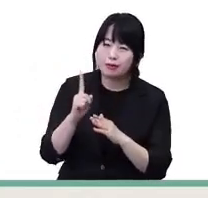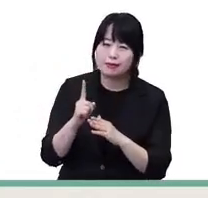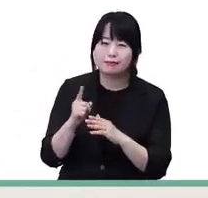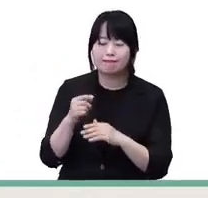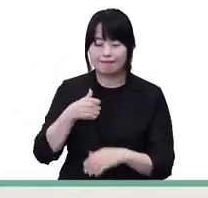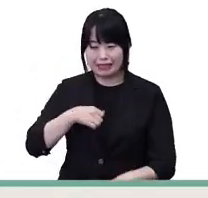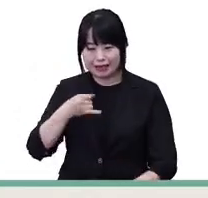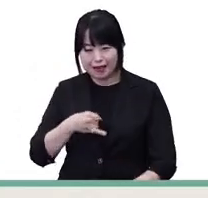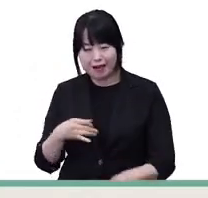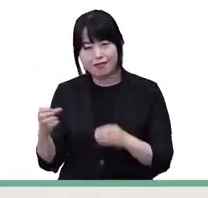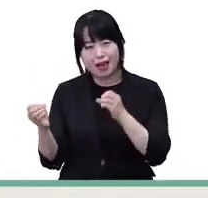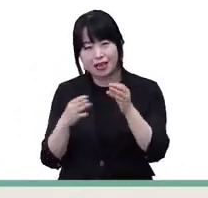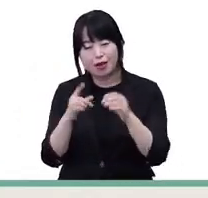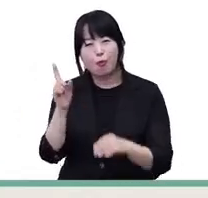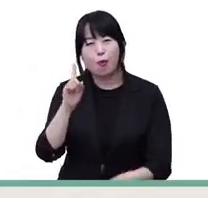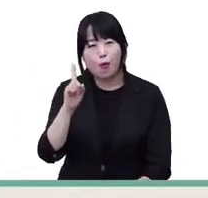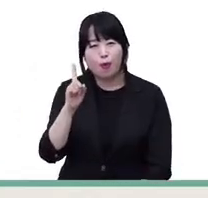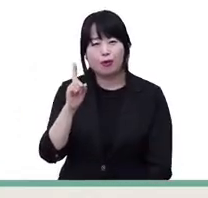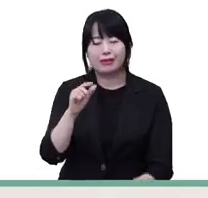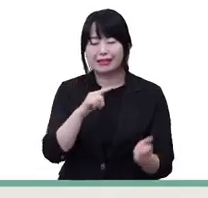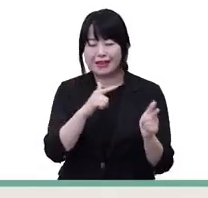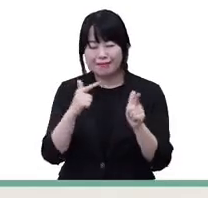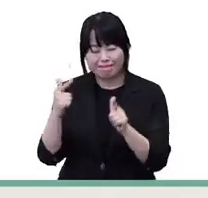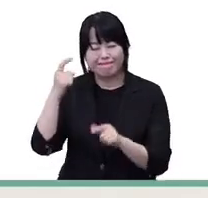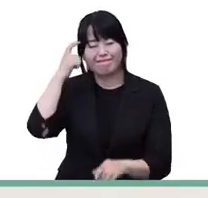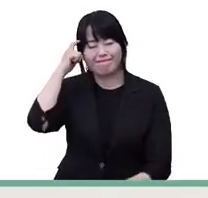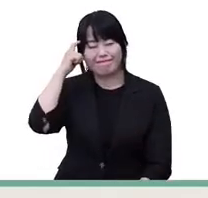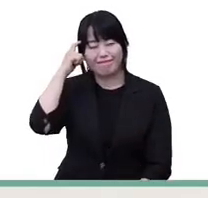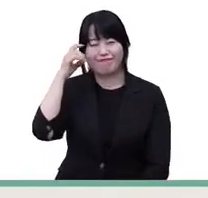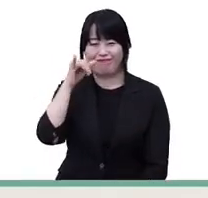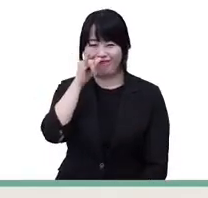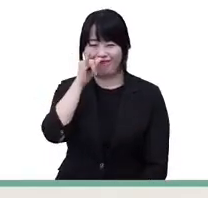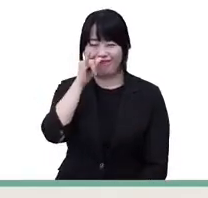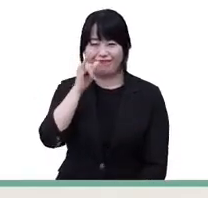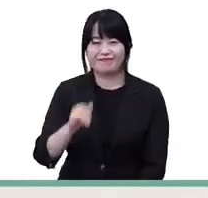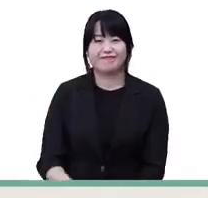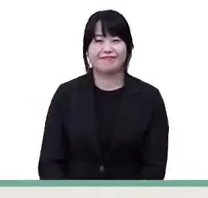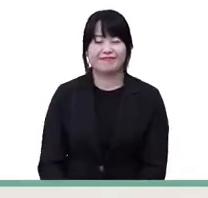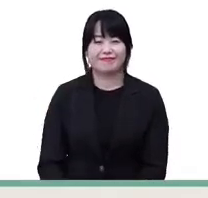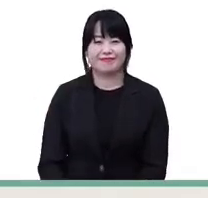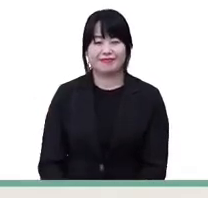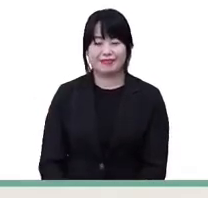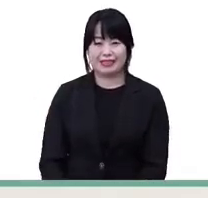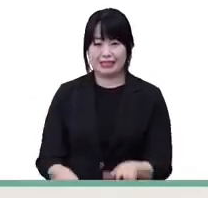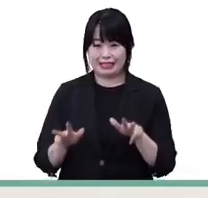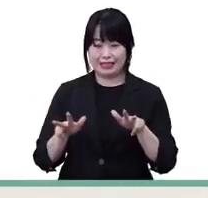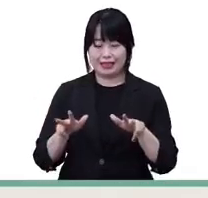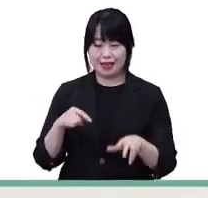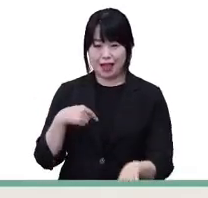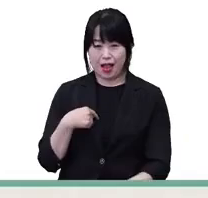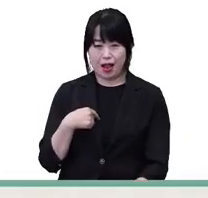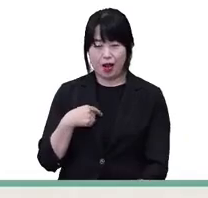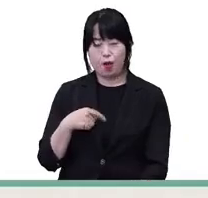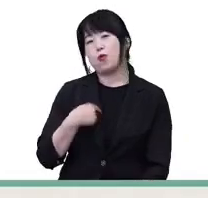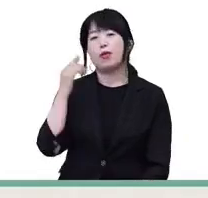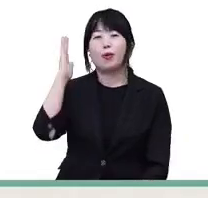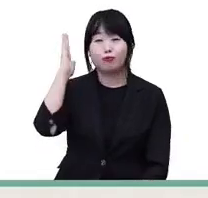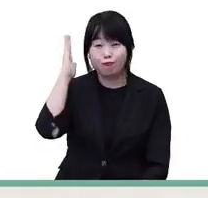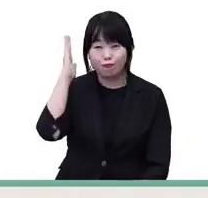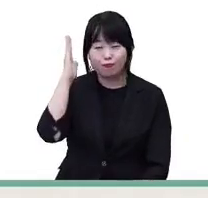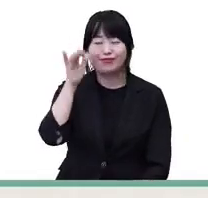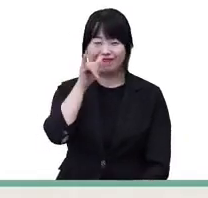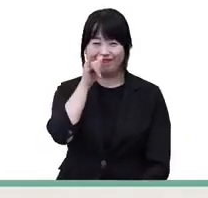해야 되지? 오늘 낮에 이런 일이 있었는데 이렇게 되거든요. 지금은 이제 일방적으로 저희들이 화면을 통해서